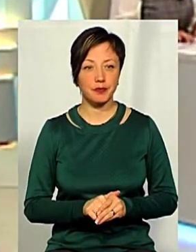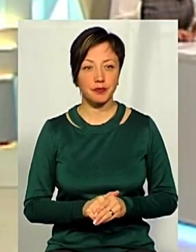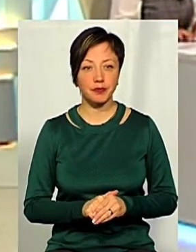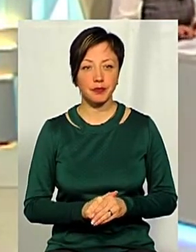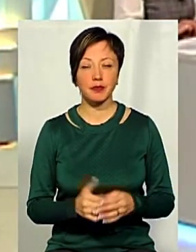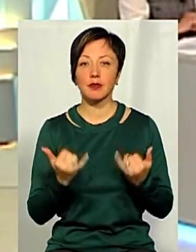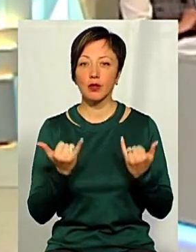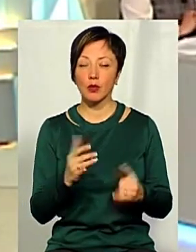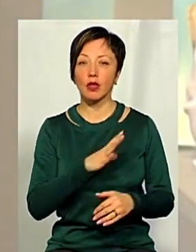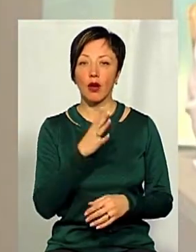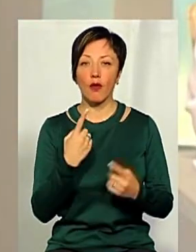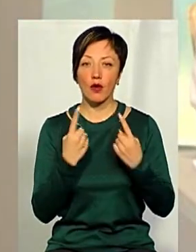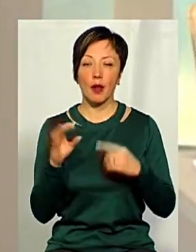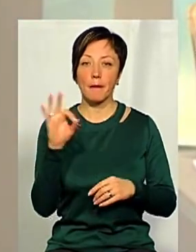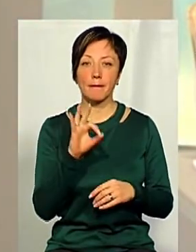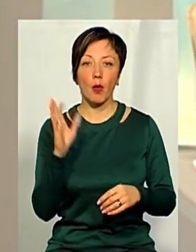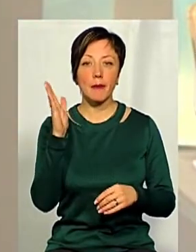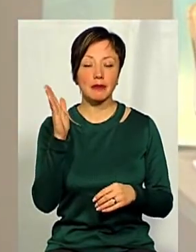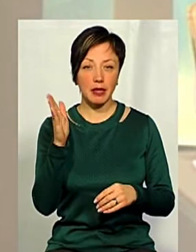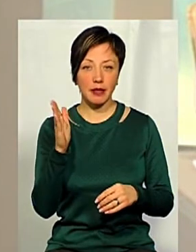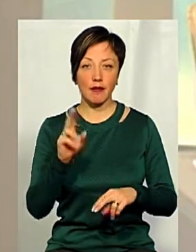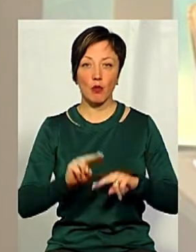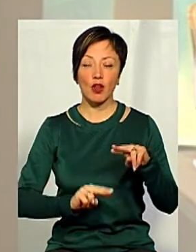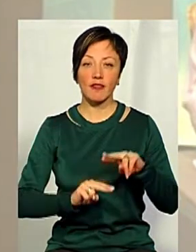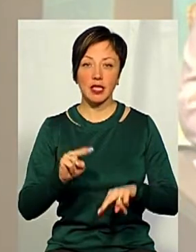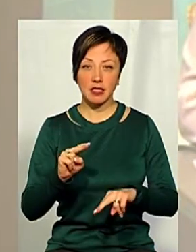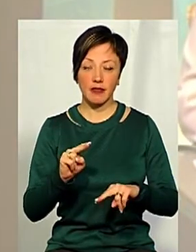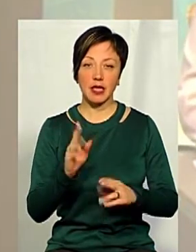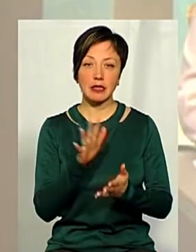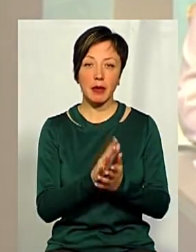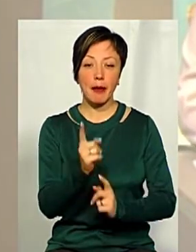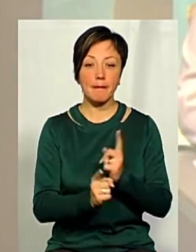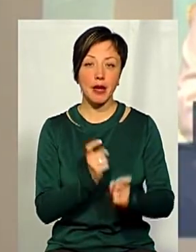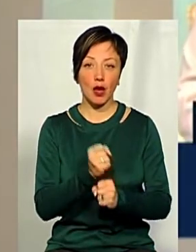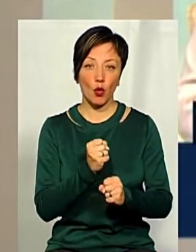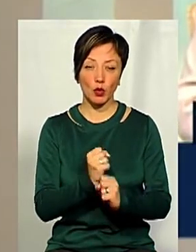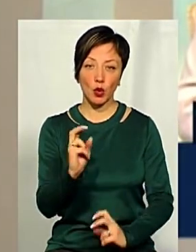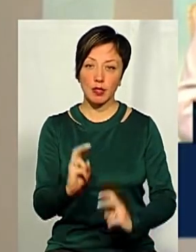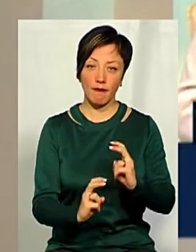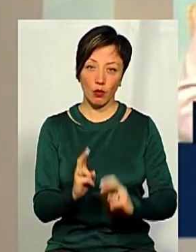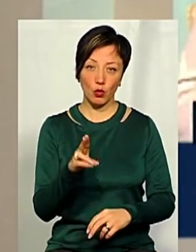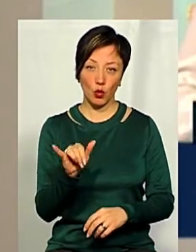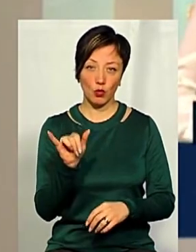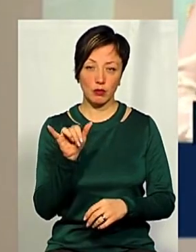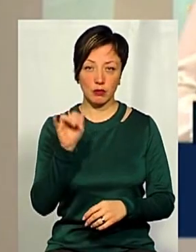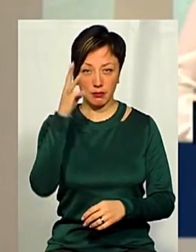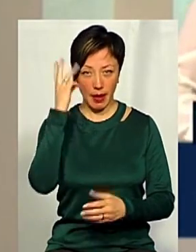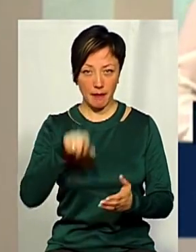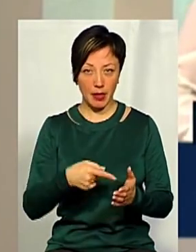Сьогодні ми говорили про перспективи будівництва сміттєпереробного заводу у